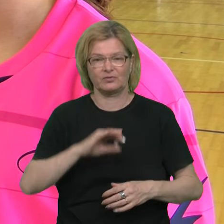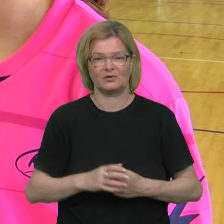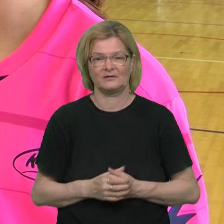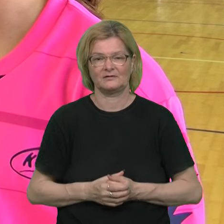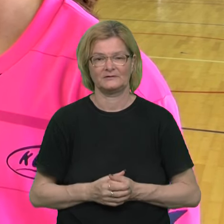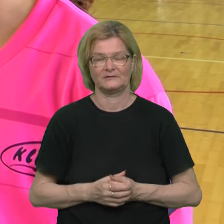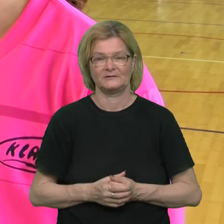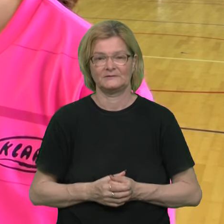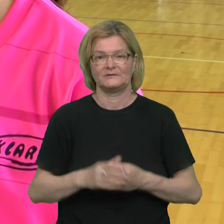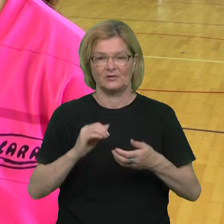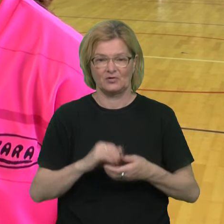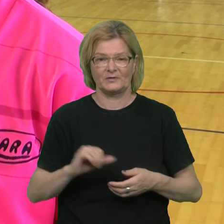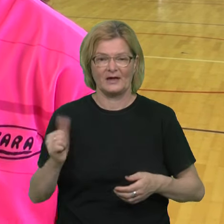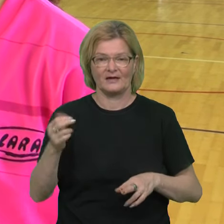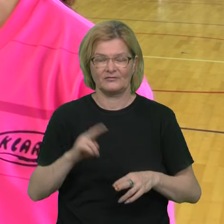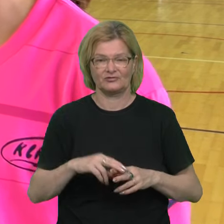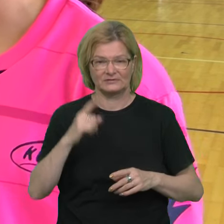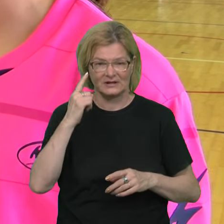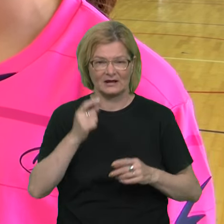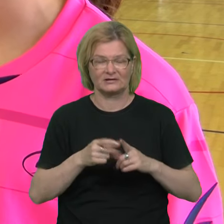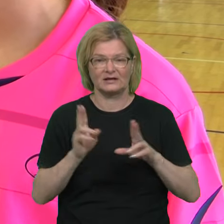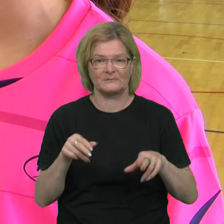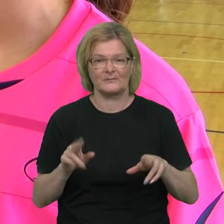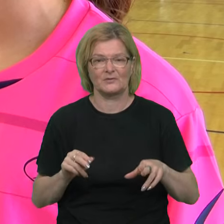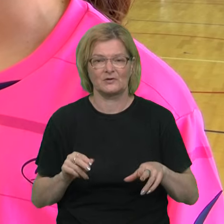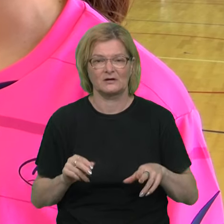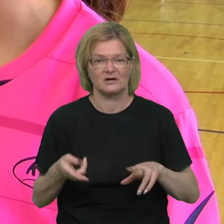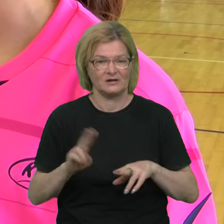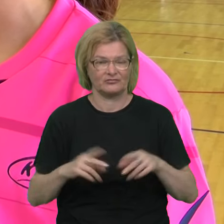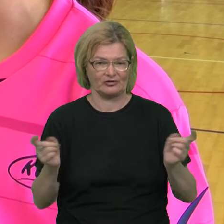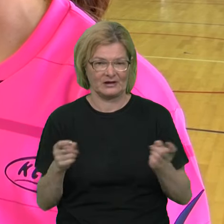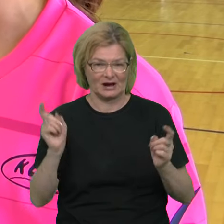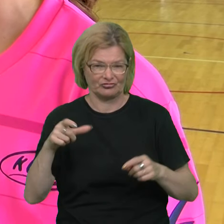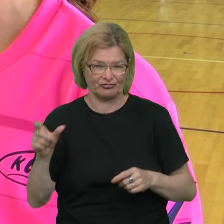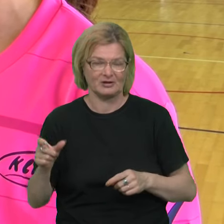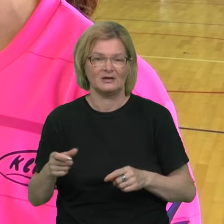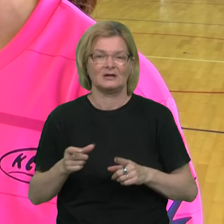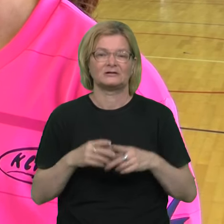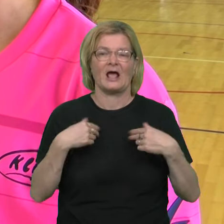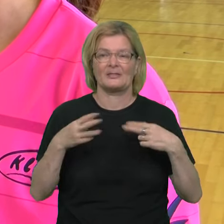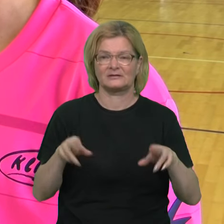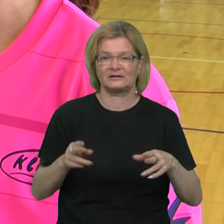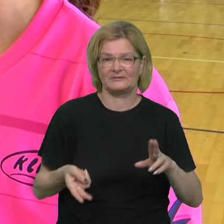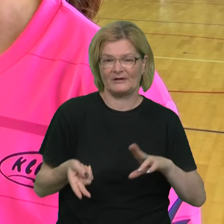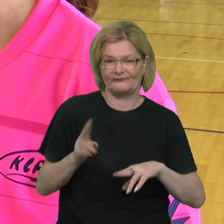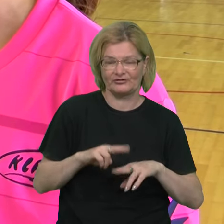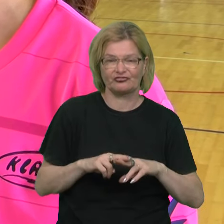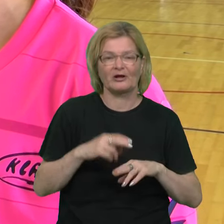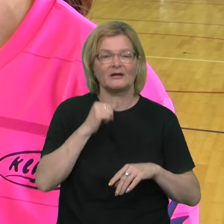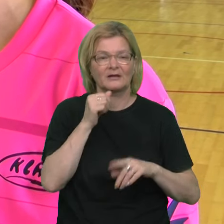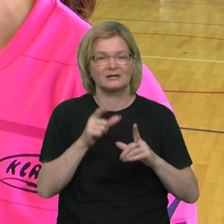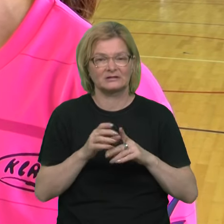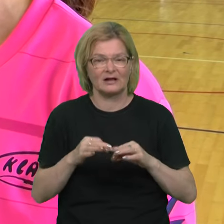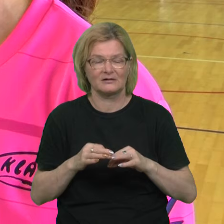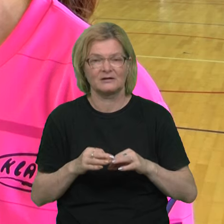ići na bolje? Pa u klubu bi najviše donijela da imamo više igrača, da nas ima